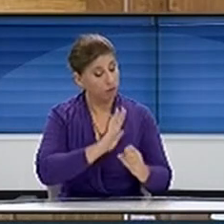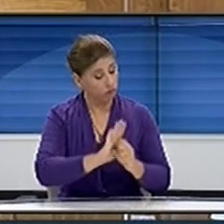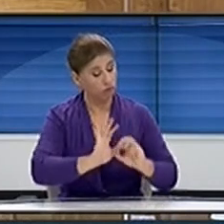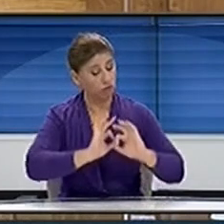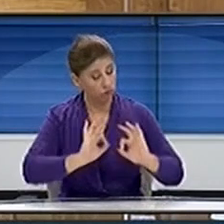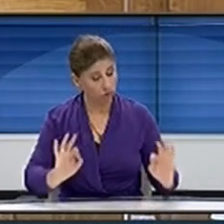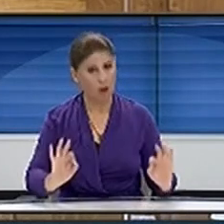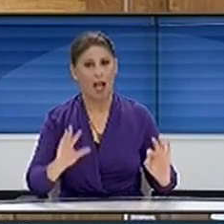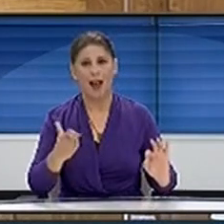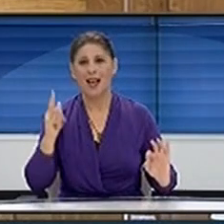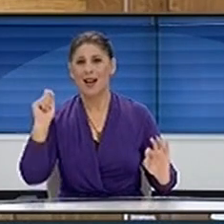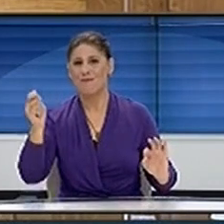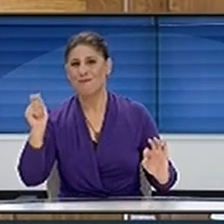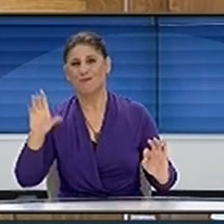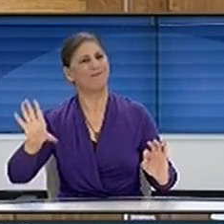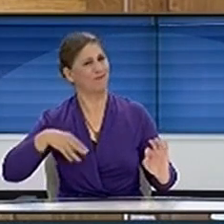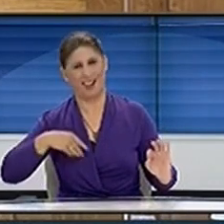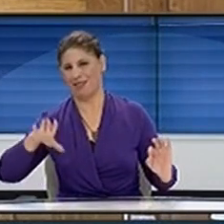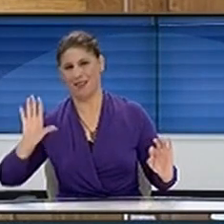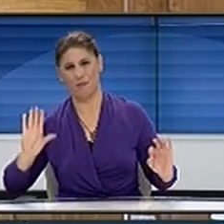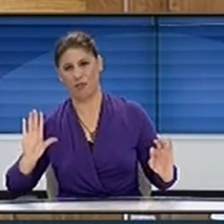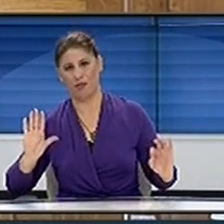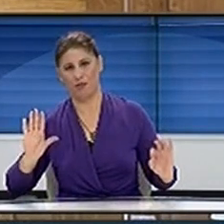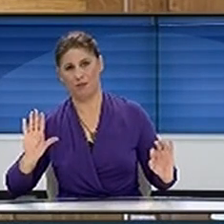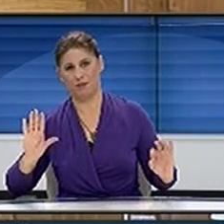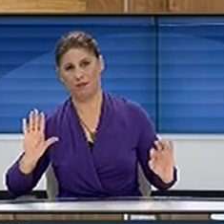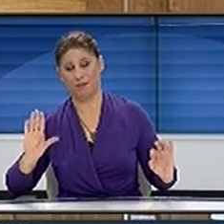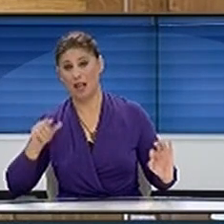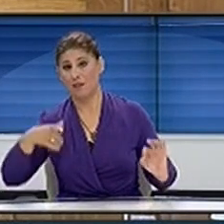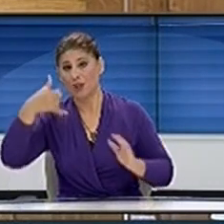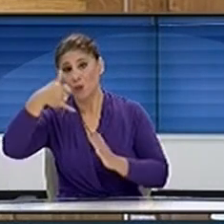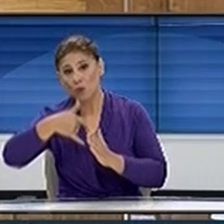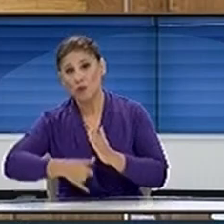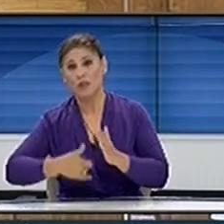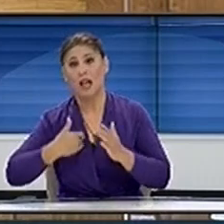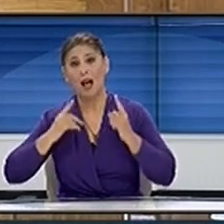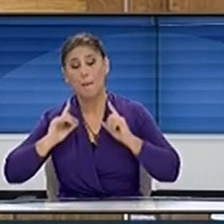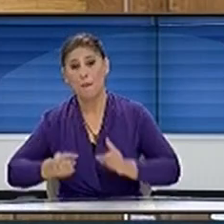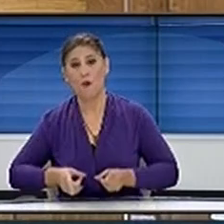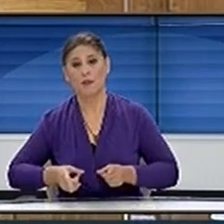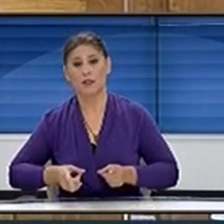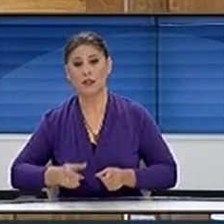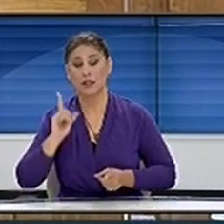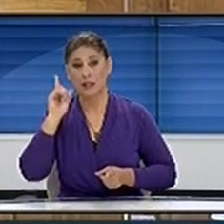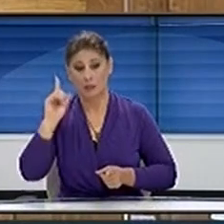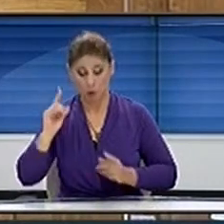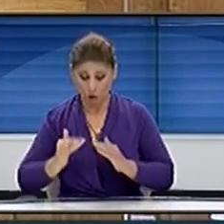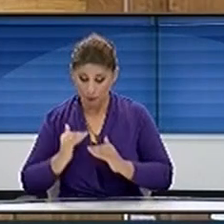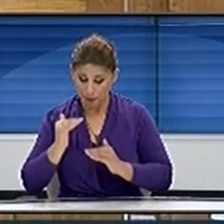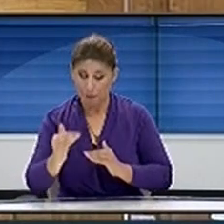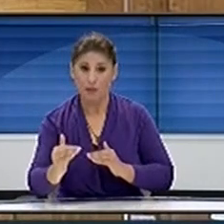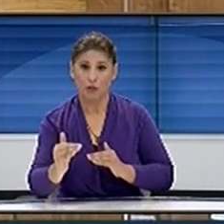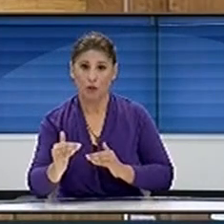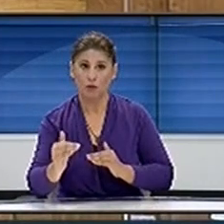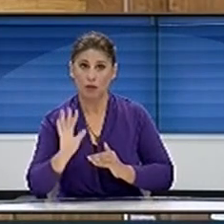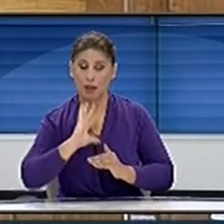επαναλαμβάνω, αλλά πολιτικά μη αποδεκτή. Και αυτή είναι και η ουσία της απόφασής μας σε πρώτη φάση,